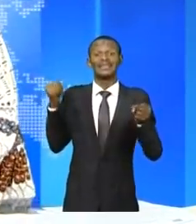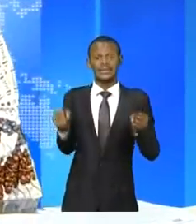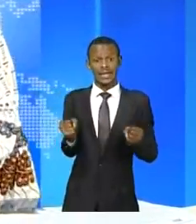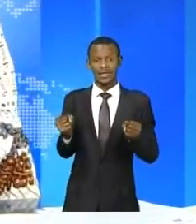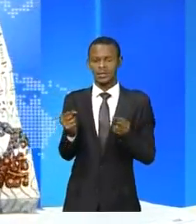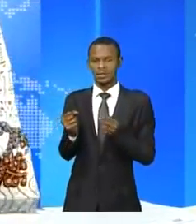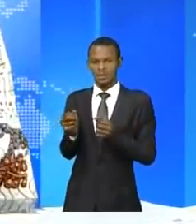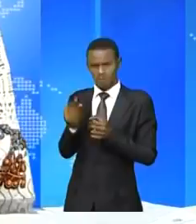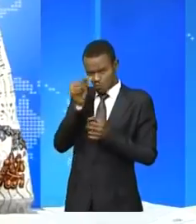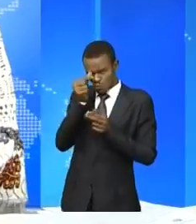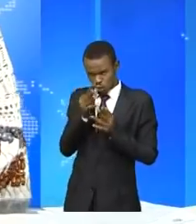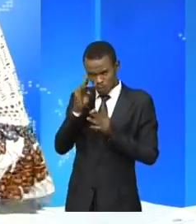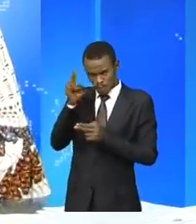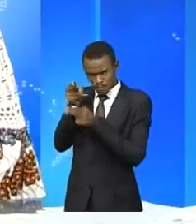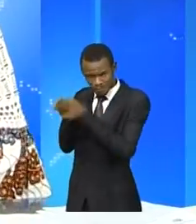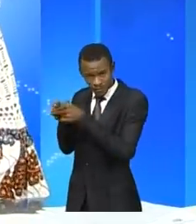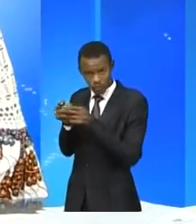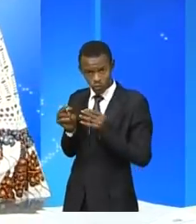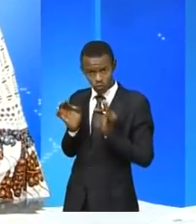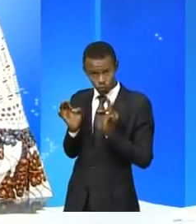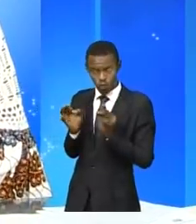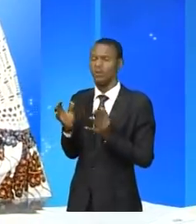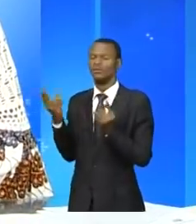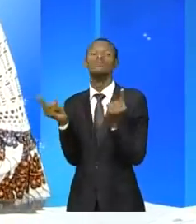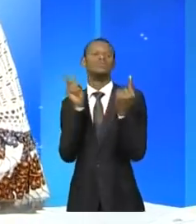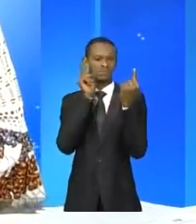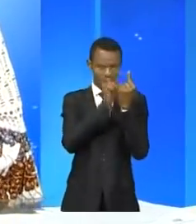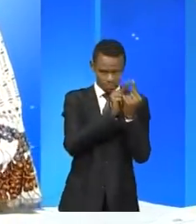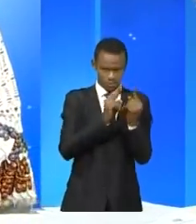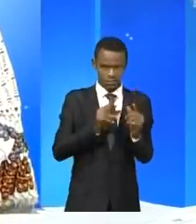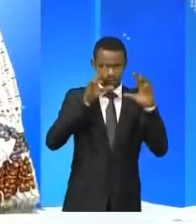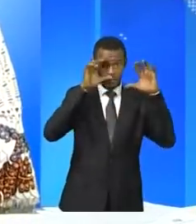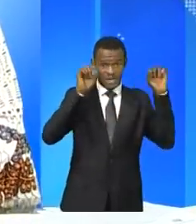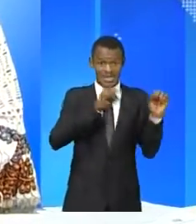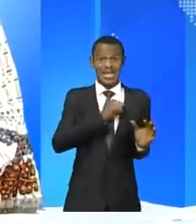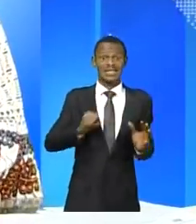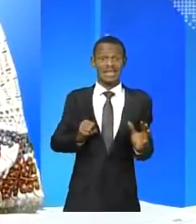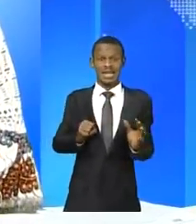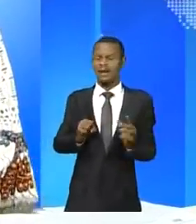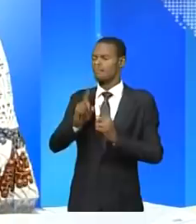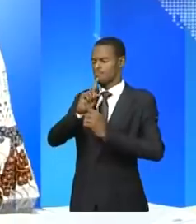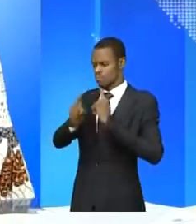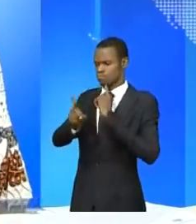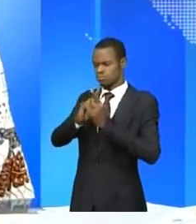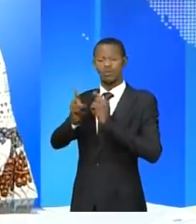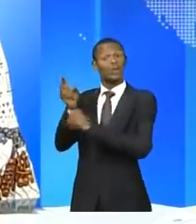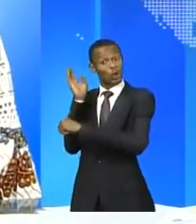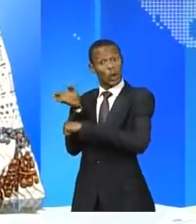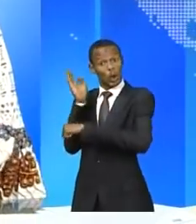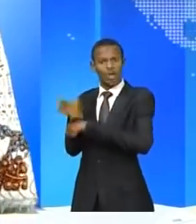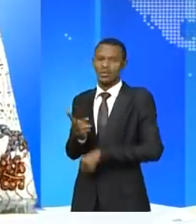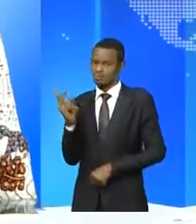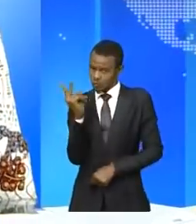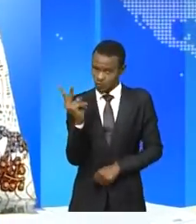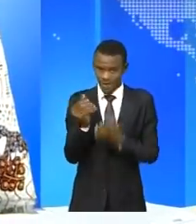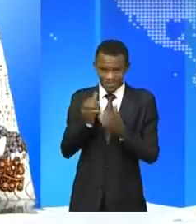été reçus par le président de la Chambre haute du Parlement, Modeste Bahati Lukwebo. Ces derniers leur ont prodigué de sages conseils avant de se